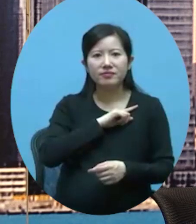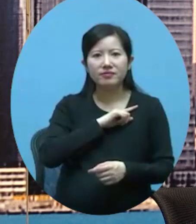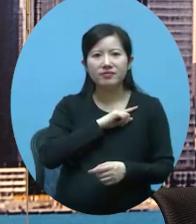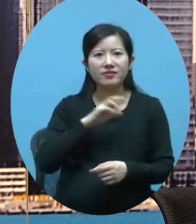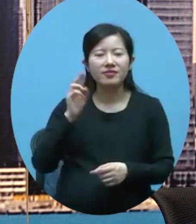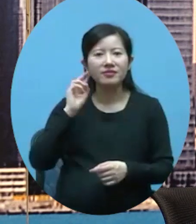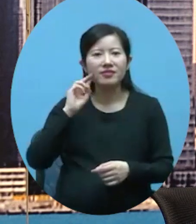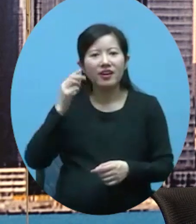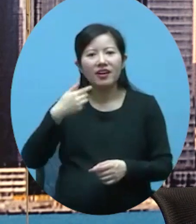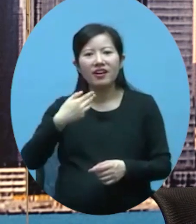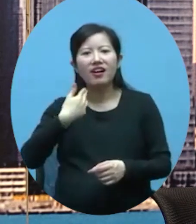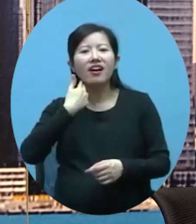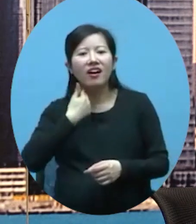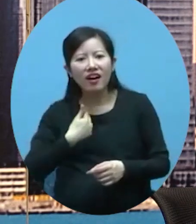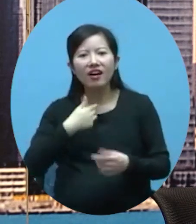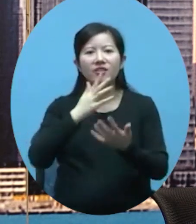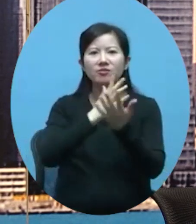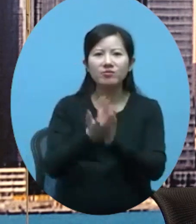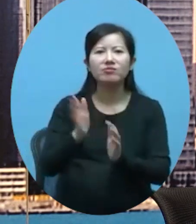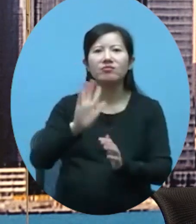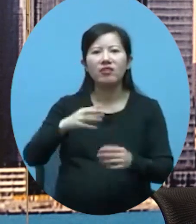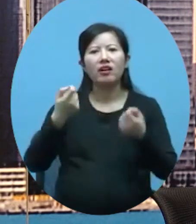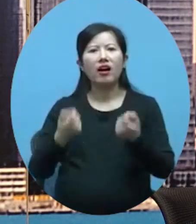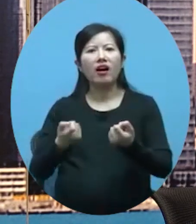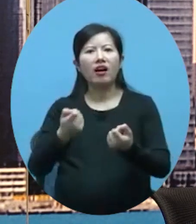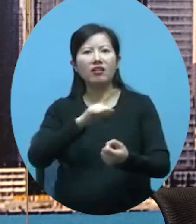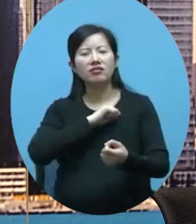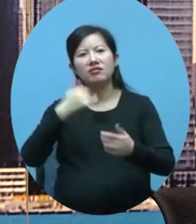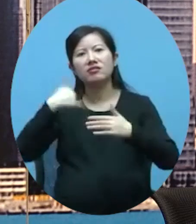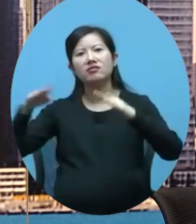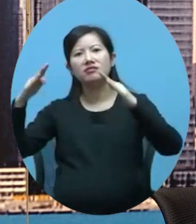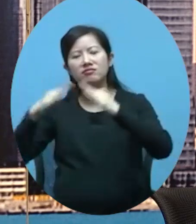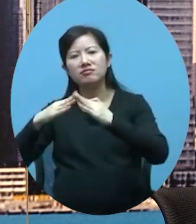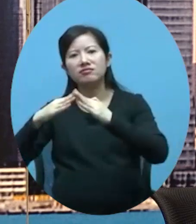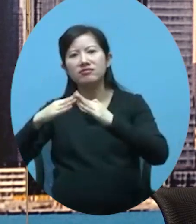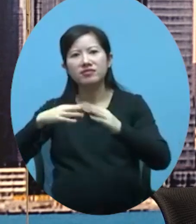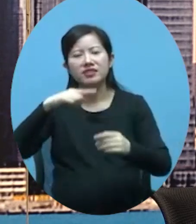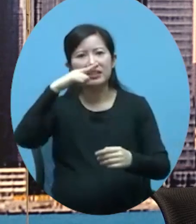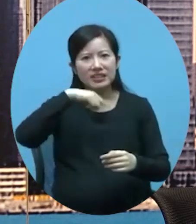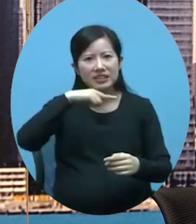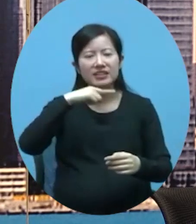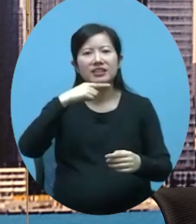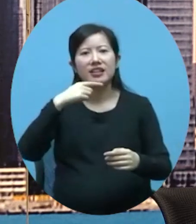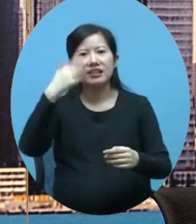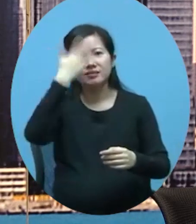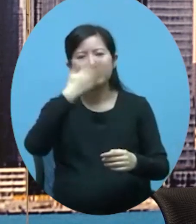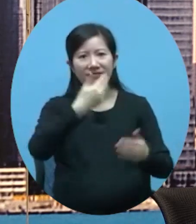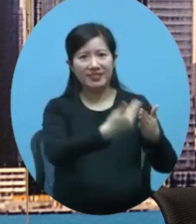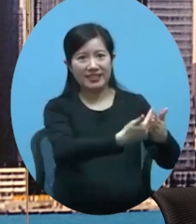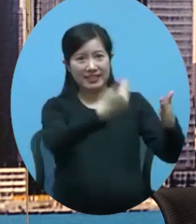研究的方法只是需要回到家第二天起床套到口水出來